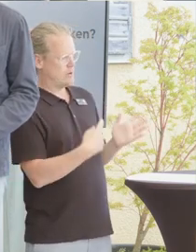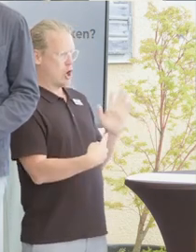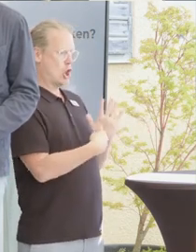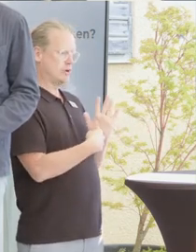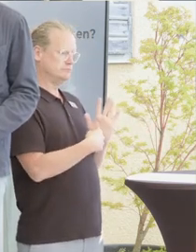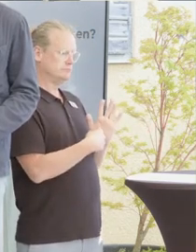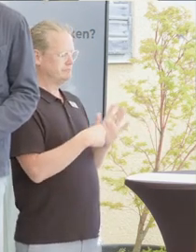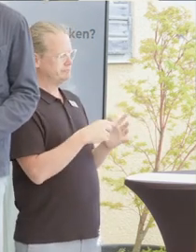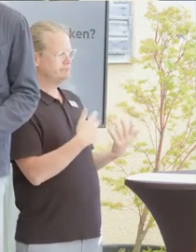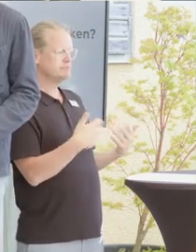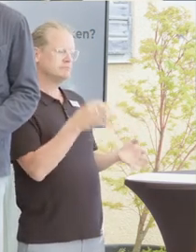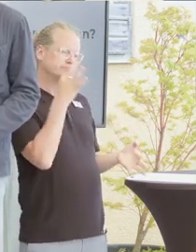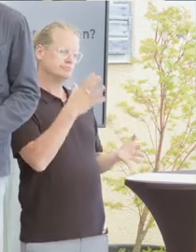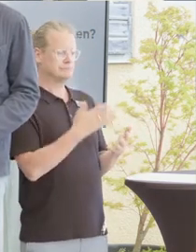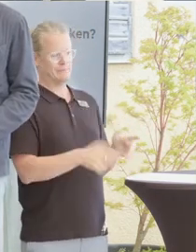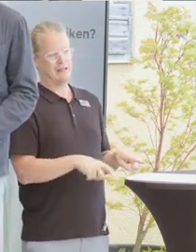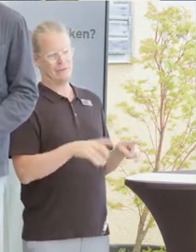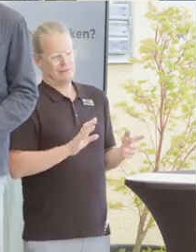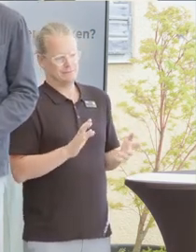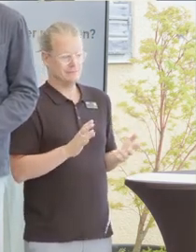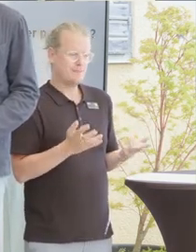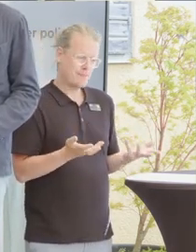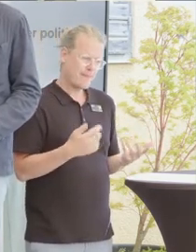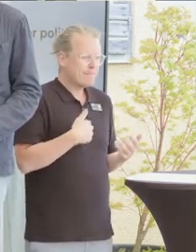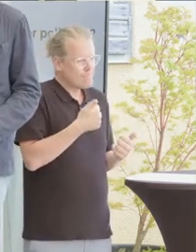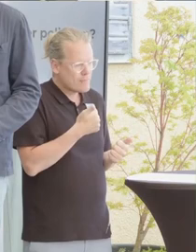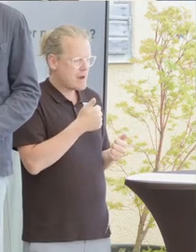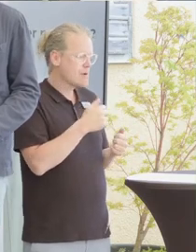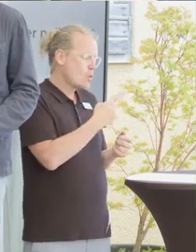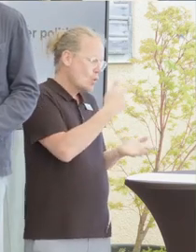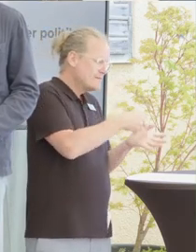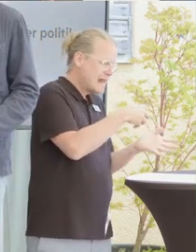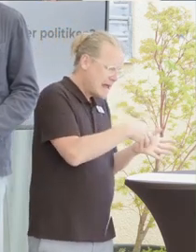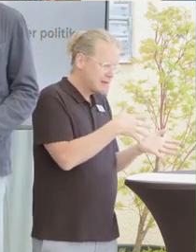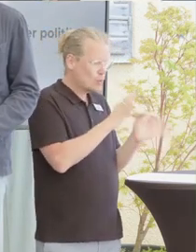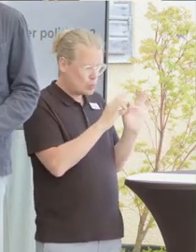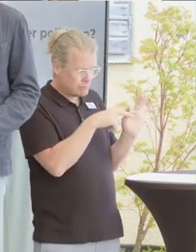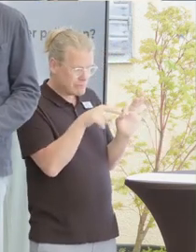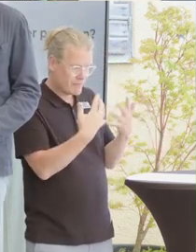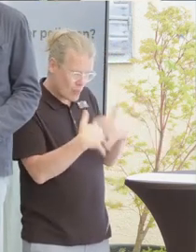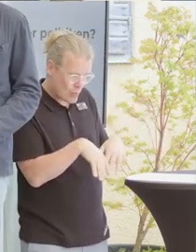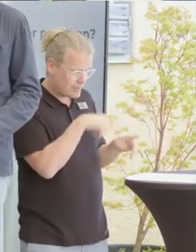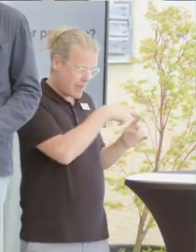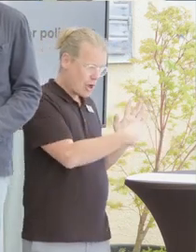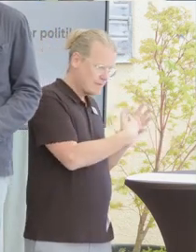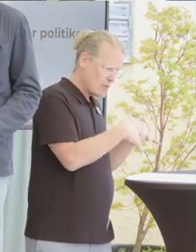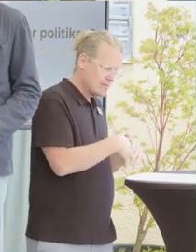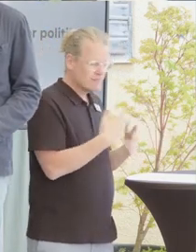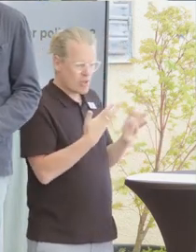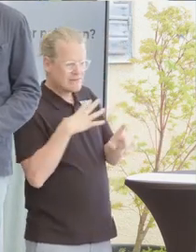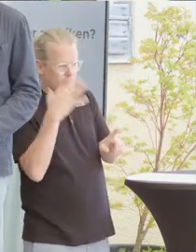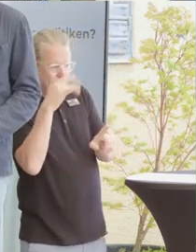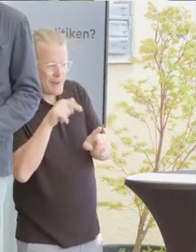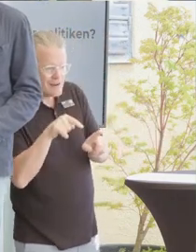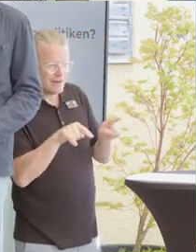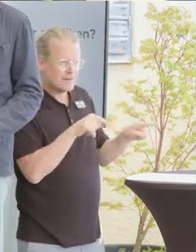också en utvärdering. Vad gick bra? Vad gick inte bra? Vad finns det problem kvar någonstans? Och jag vet inte om vi vet alla problem än. Jag tror att det